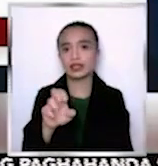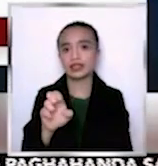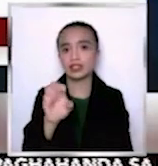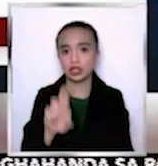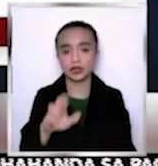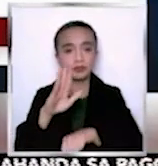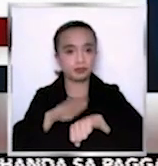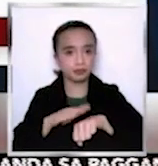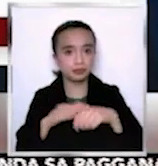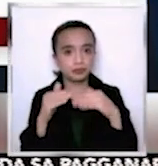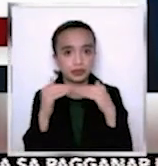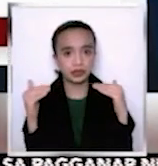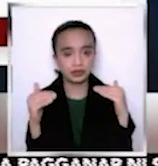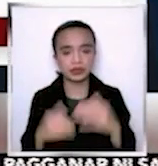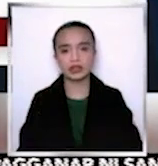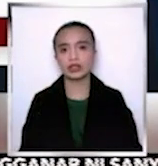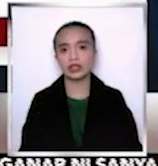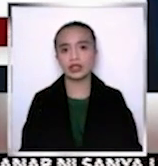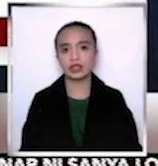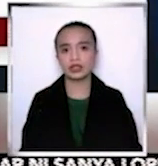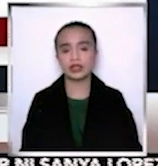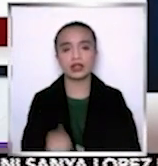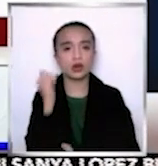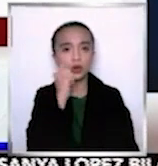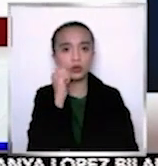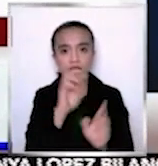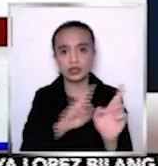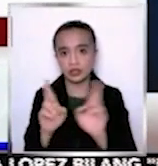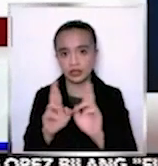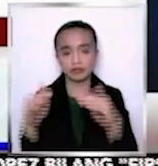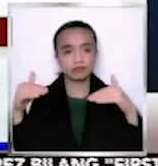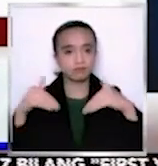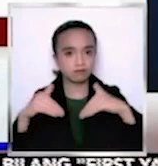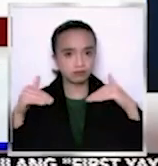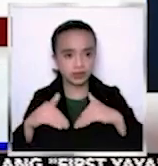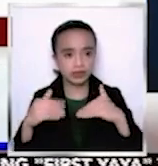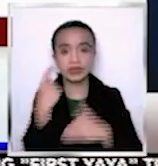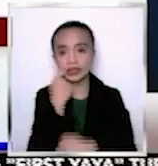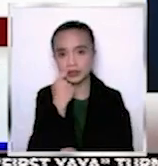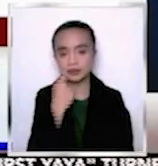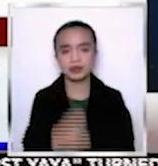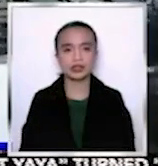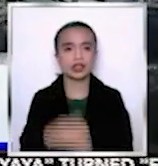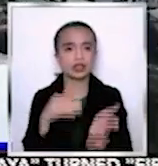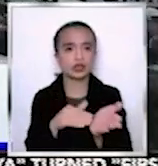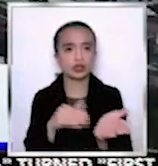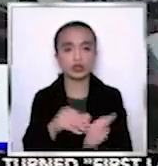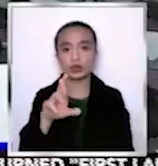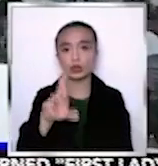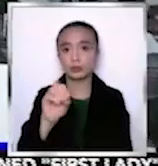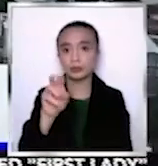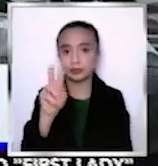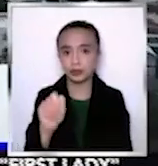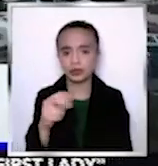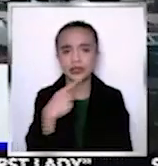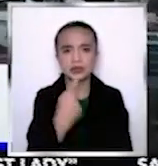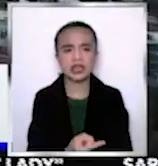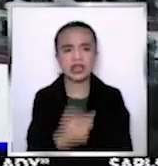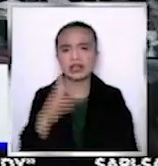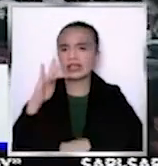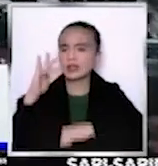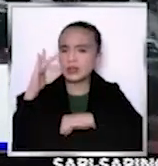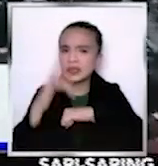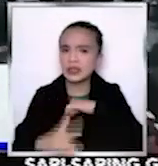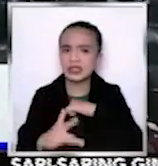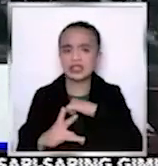handa briefing ng palasyo kanina, sinabi ni infectious disease expert at Dr. Ron Jean Solante na masyado para maaga para ibaba sa